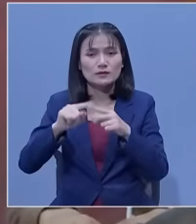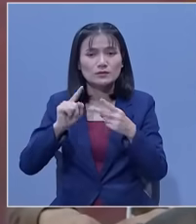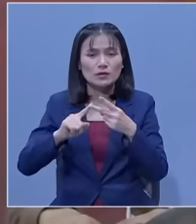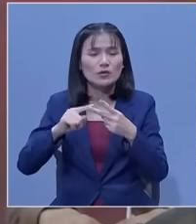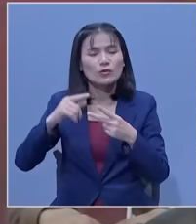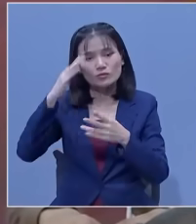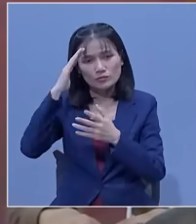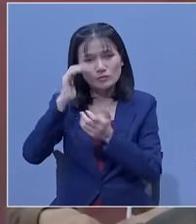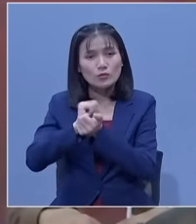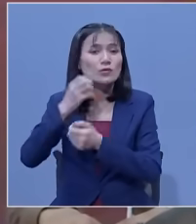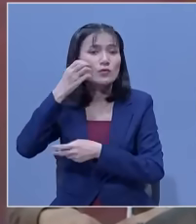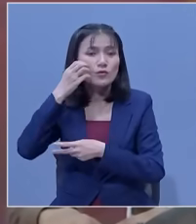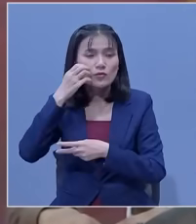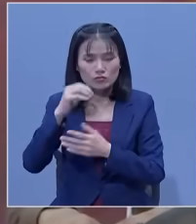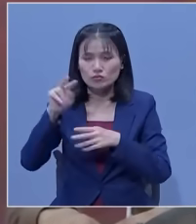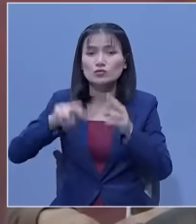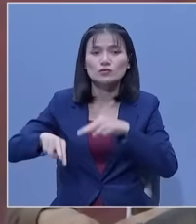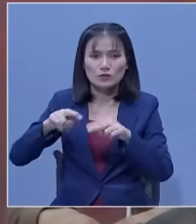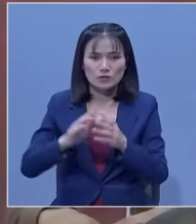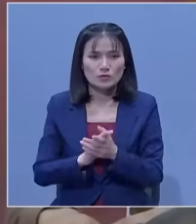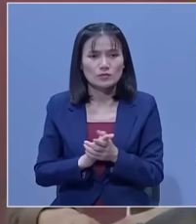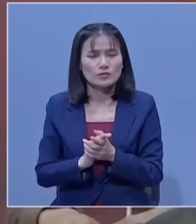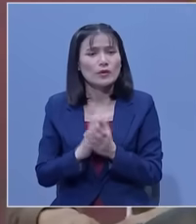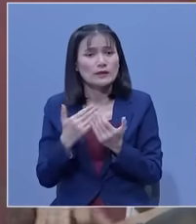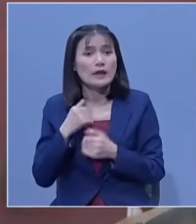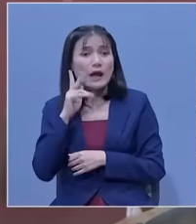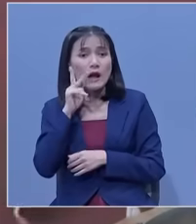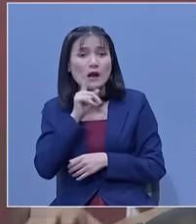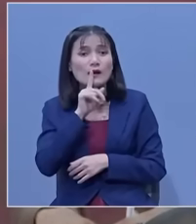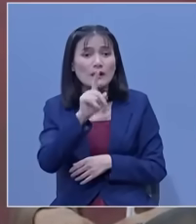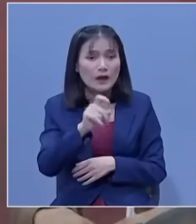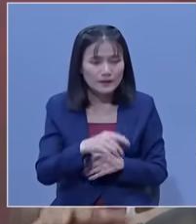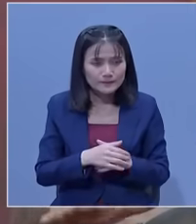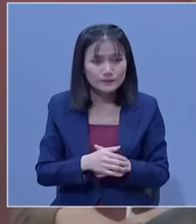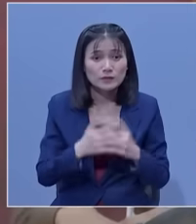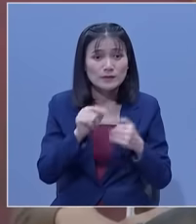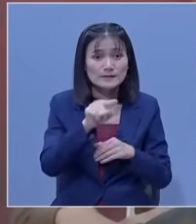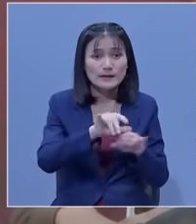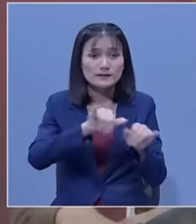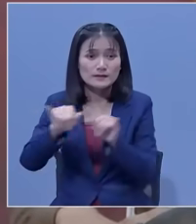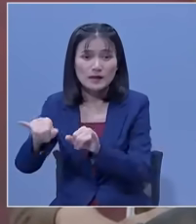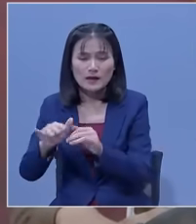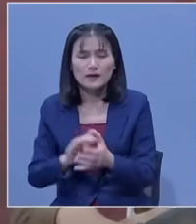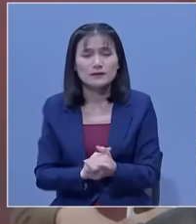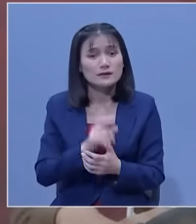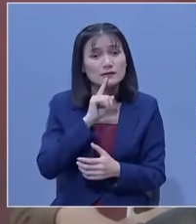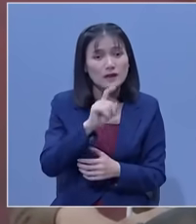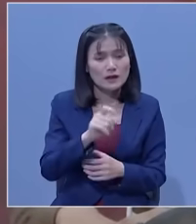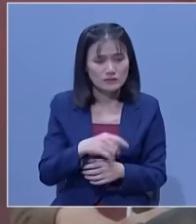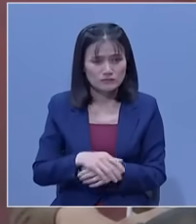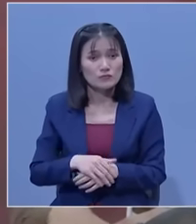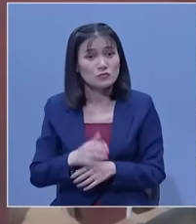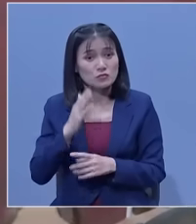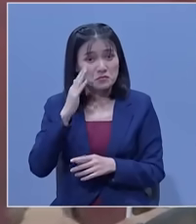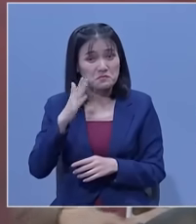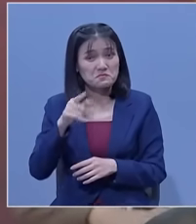ก็แน่นอนก็ต้องถามว่าสั่งเด้งเข้าไปแบบเนี้ยมีโอกาสมั้ยที่บิ๊กต่อกับบิ๊กโจ๊กจะได้กลับมาอีก